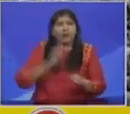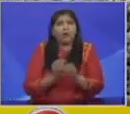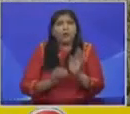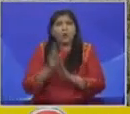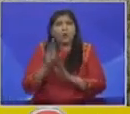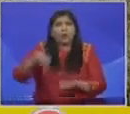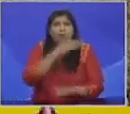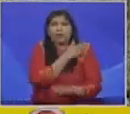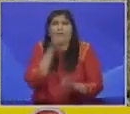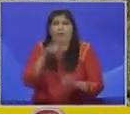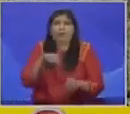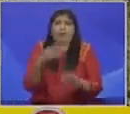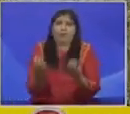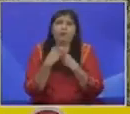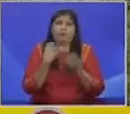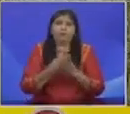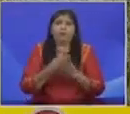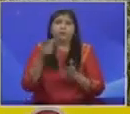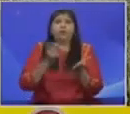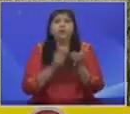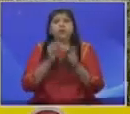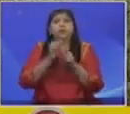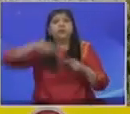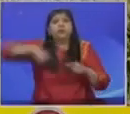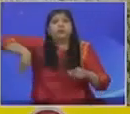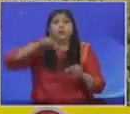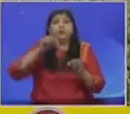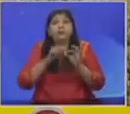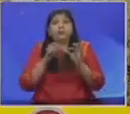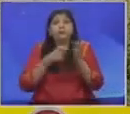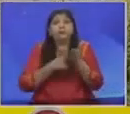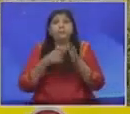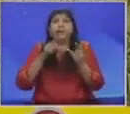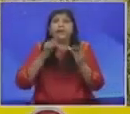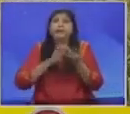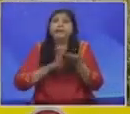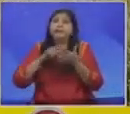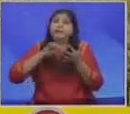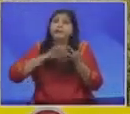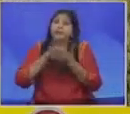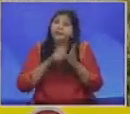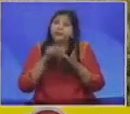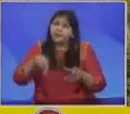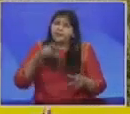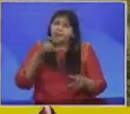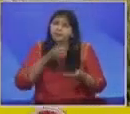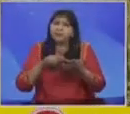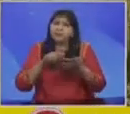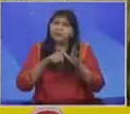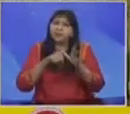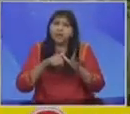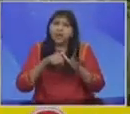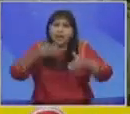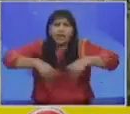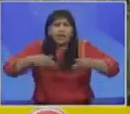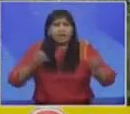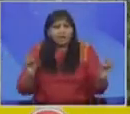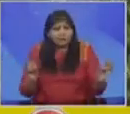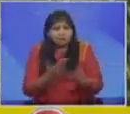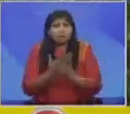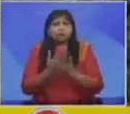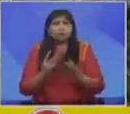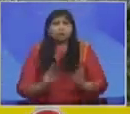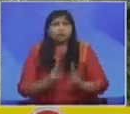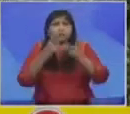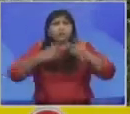हैं। ऐसे ही यूपी के बाराबंकी में हरिश्चंद्र जी ने चिया सीड्स की खेती शुरू की है। चिया सीड्स